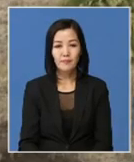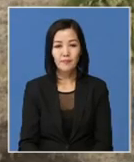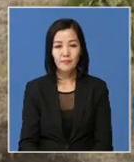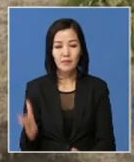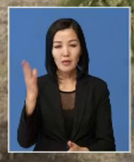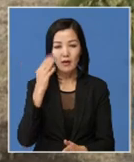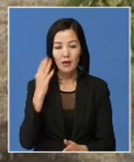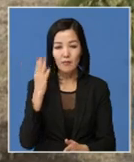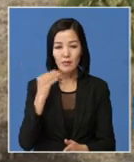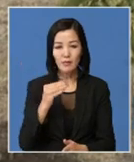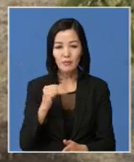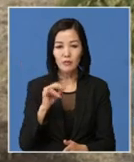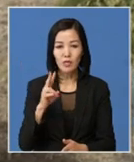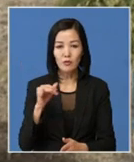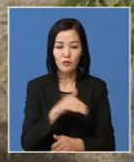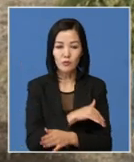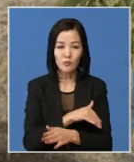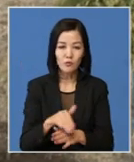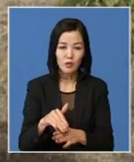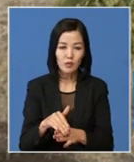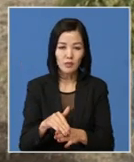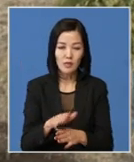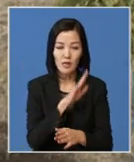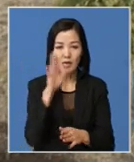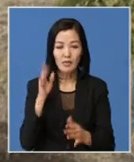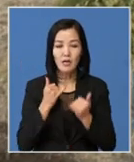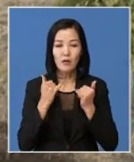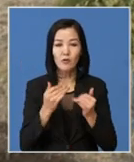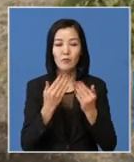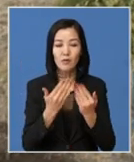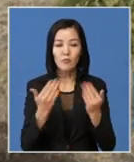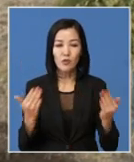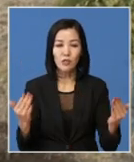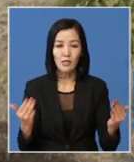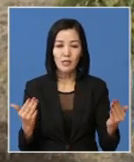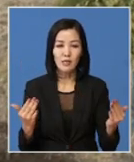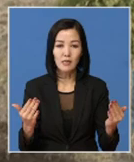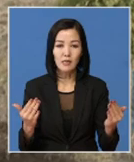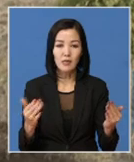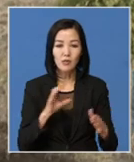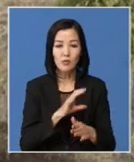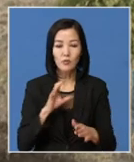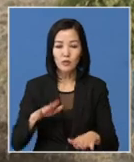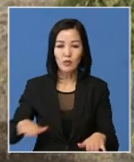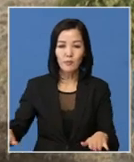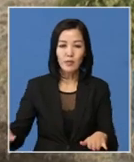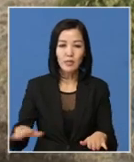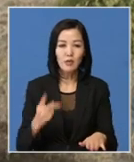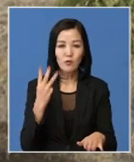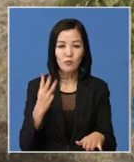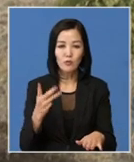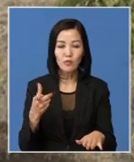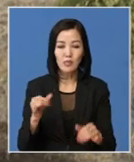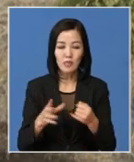Алматы Жандосов тас жолының бойындағы анаға құрмет мұражайының солтүстік батыс беткейінде орналасқан 3 гектар жер